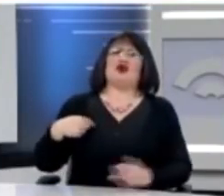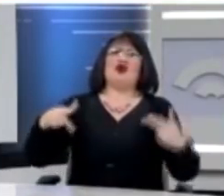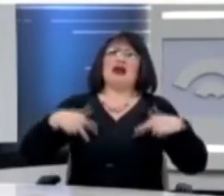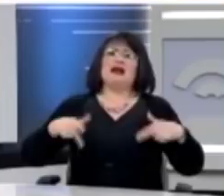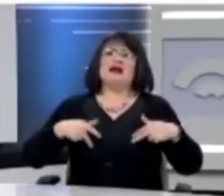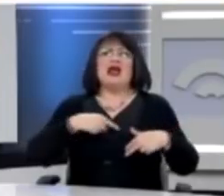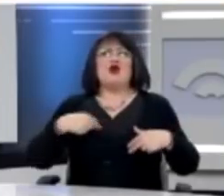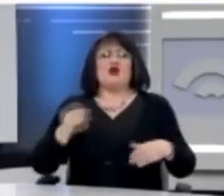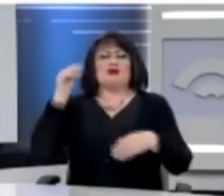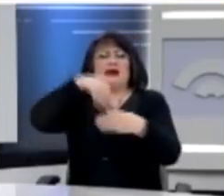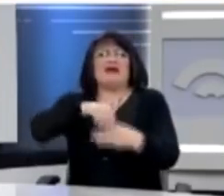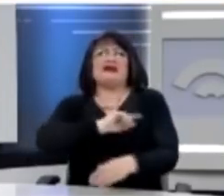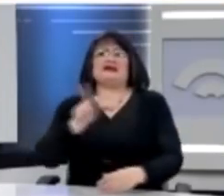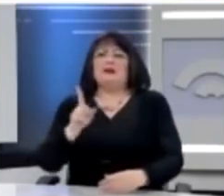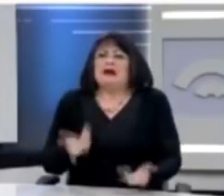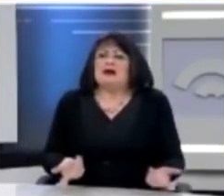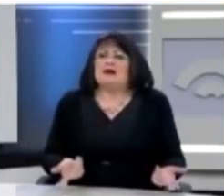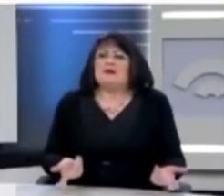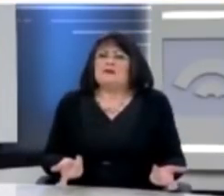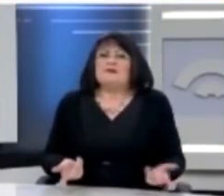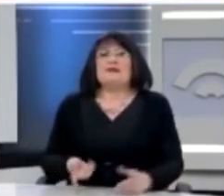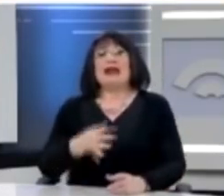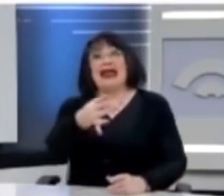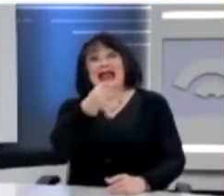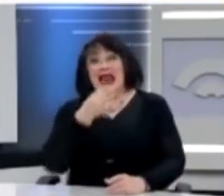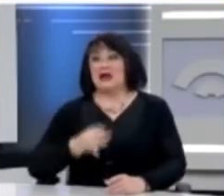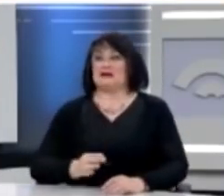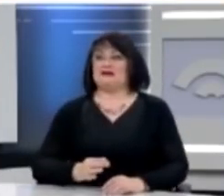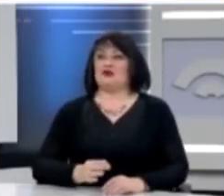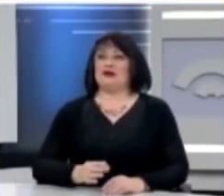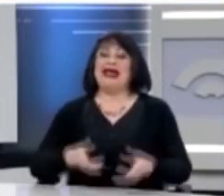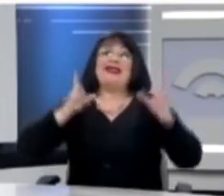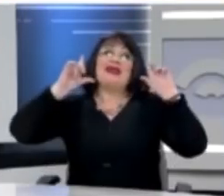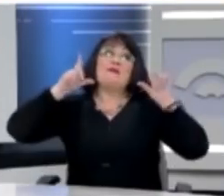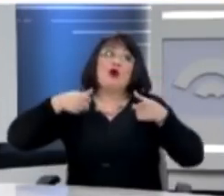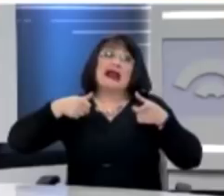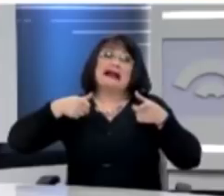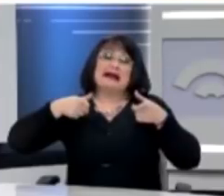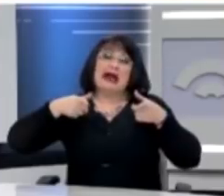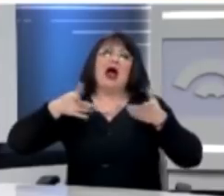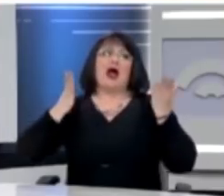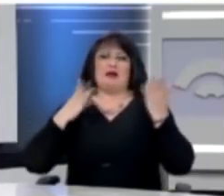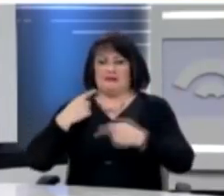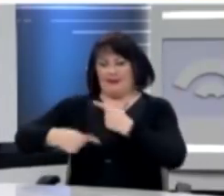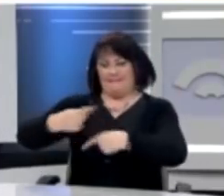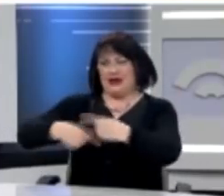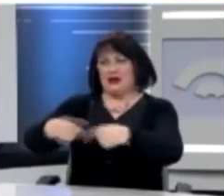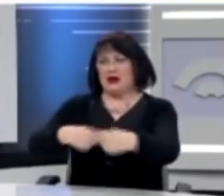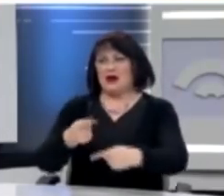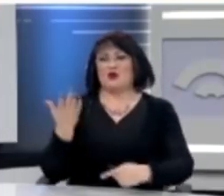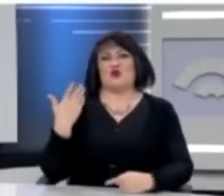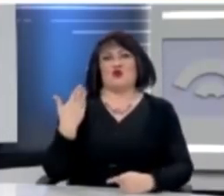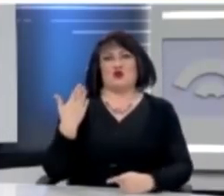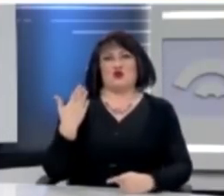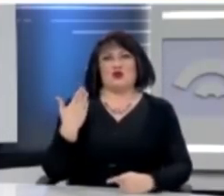εργοδοτική παρέμβαση. Μιλάτε στο όνομα της δημοκρατίας, όταν η εμπειρία μόνο από τις τελευταίες